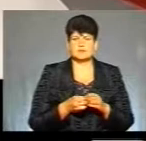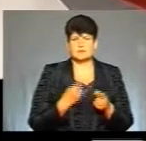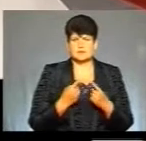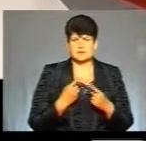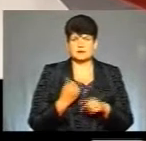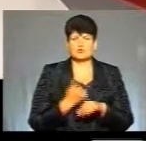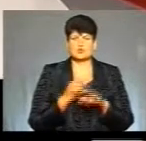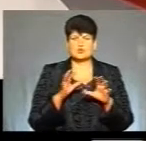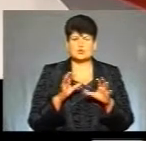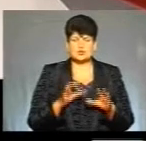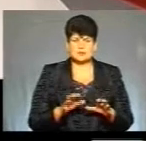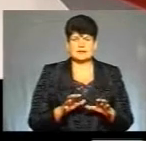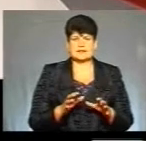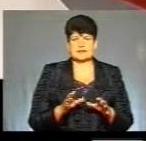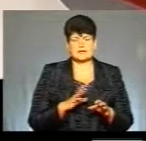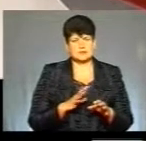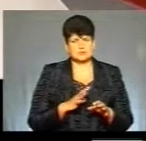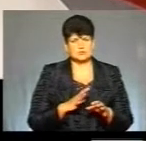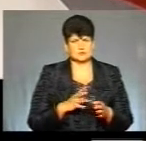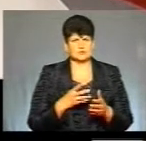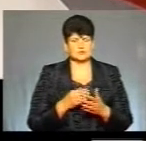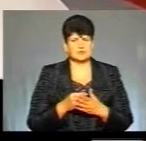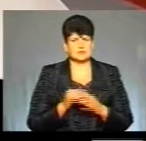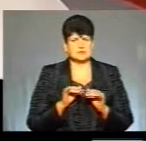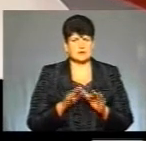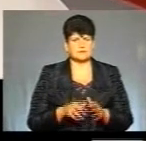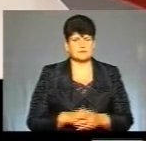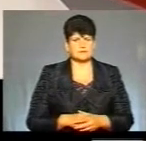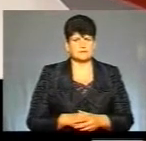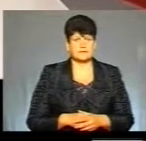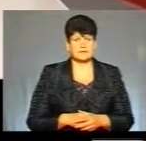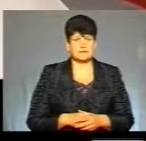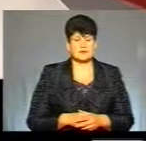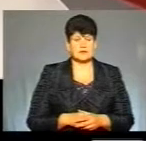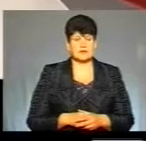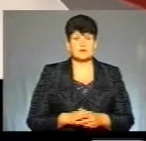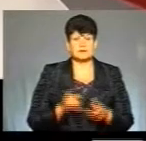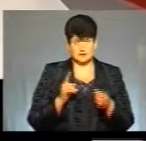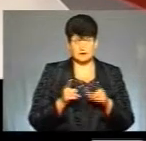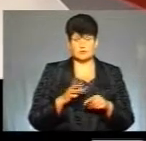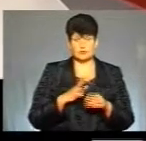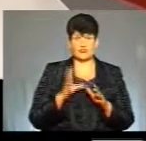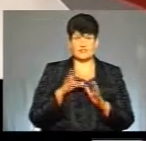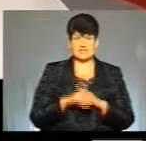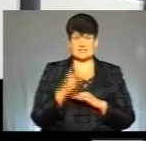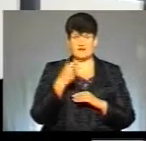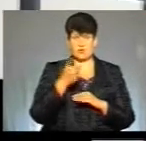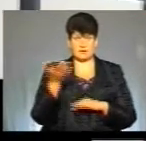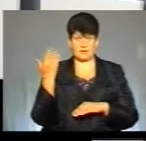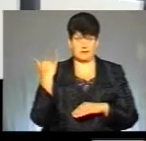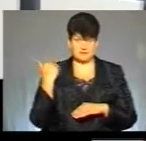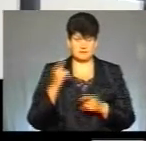суду, які десь мали свої запобіжні заходи щодо цього законопроекту. Він справді був внесений давно, ще ледь не 2 роки тому.